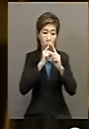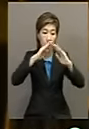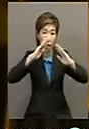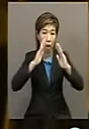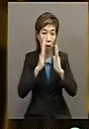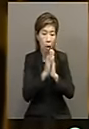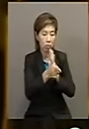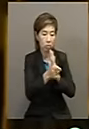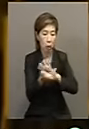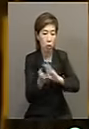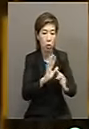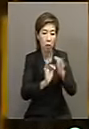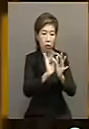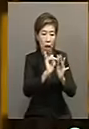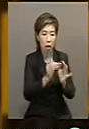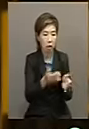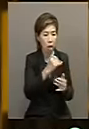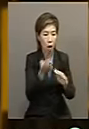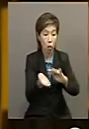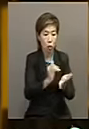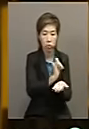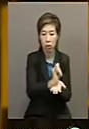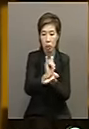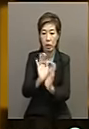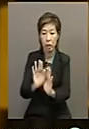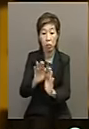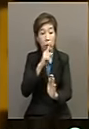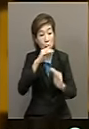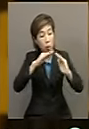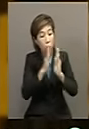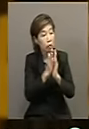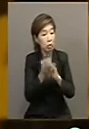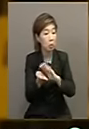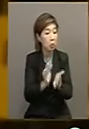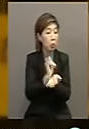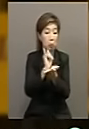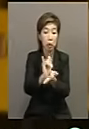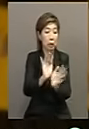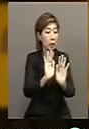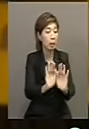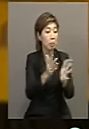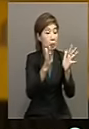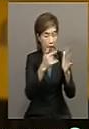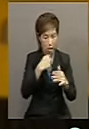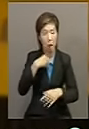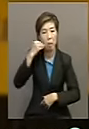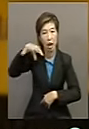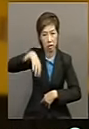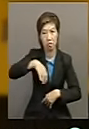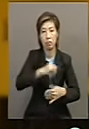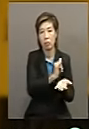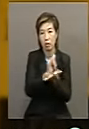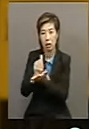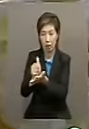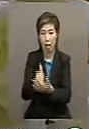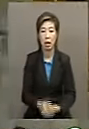หาที่เก็บศพต่อไปถ้าสมมุติว่าที่วัดไม่สามารถเก็บได้ก็คงนำไปเก็บที่บ้านส่วนพิธีการเผาศพก็จะมีการท